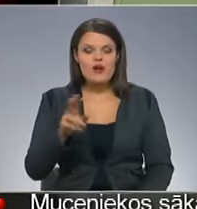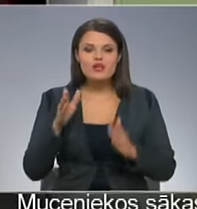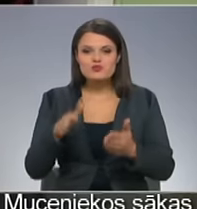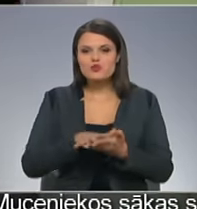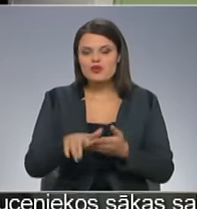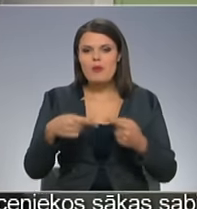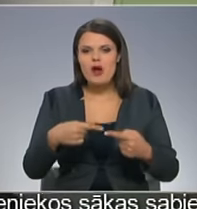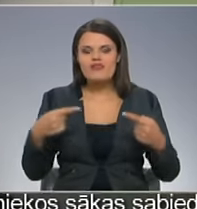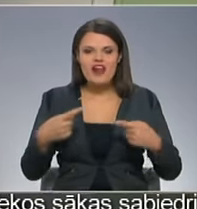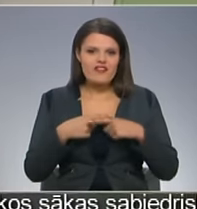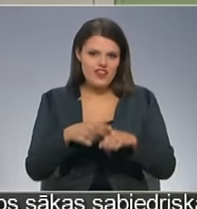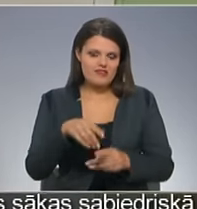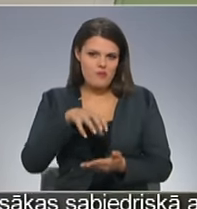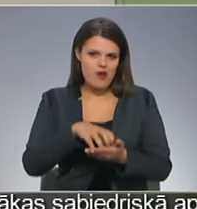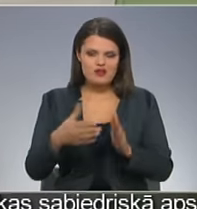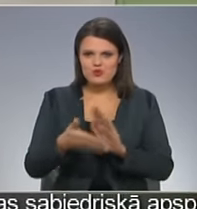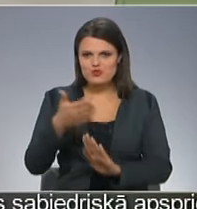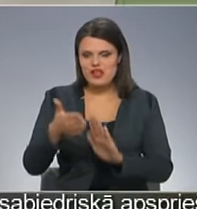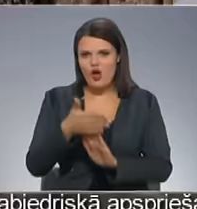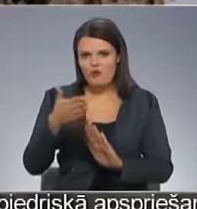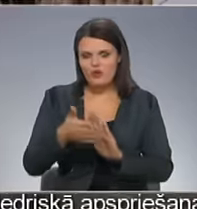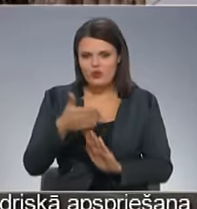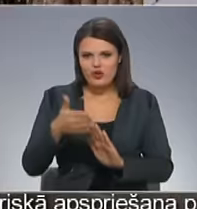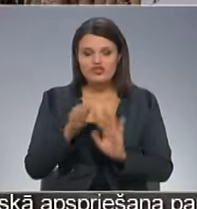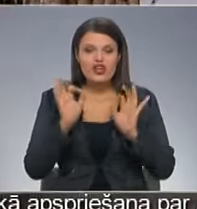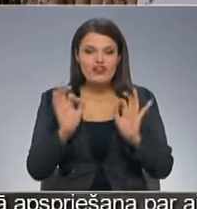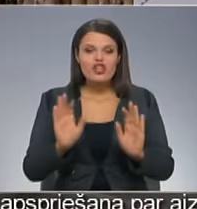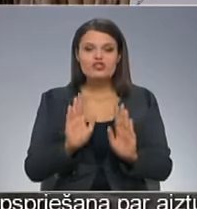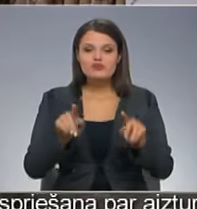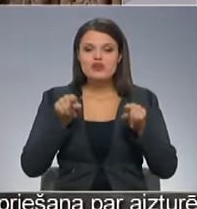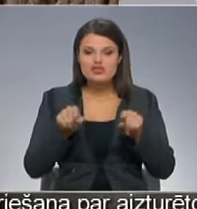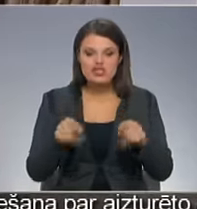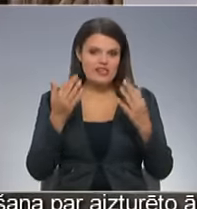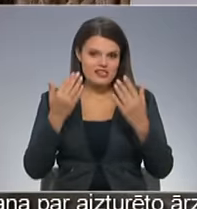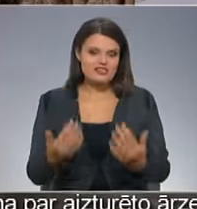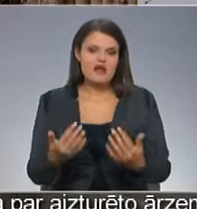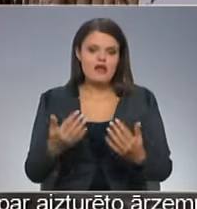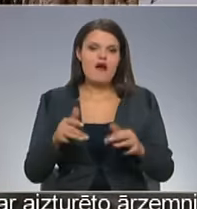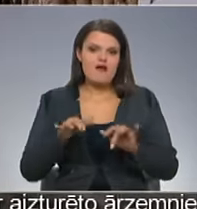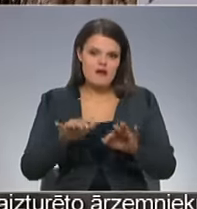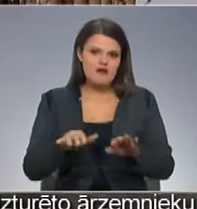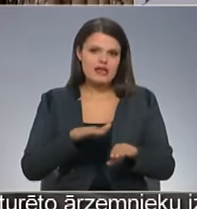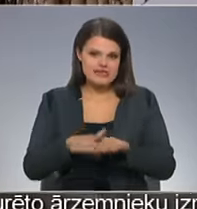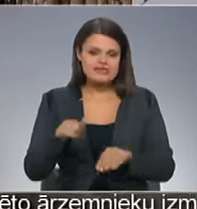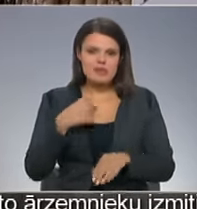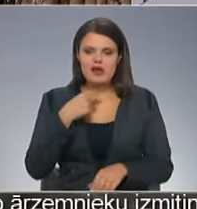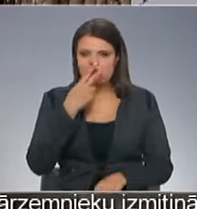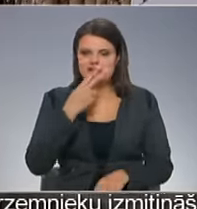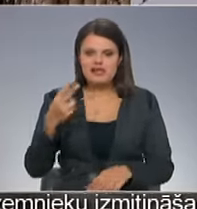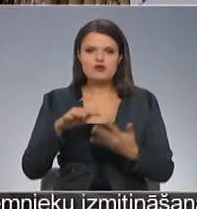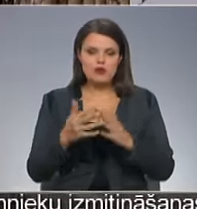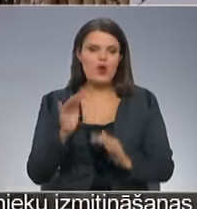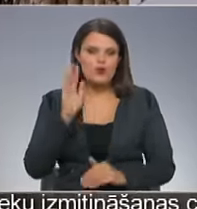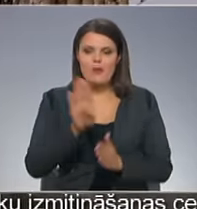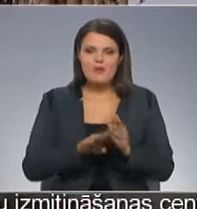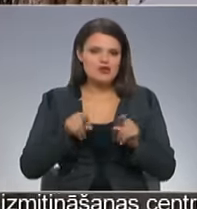jāizlieto materiāla tehniskās bāzes uzlabošanai. Tieši pie šāda scenārija īstenošanas dabā es redzu to lauku nākotni, jo bez